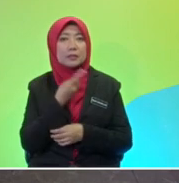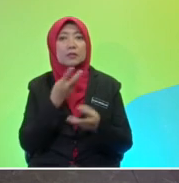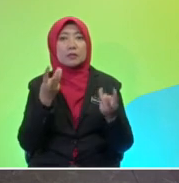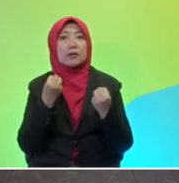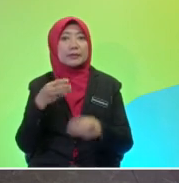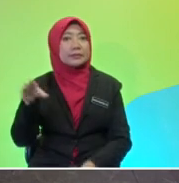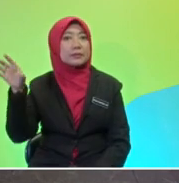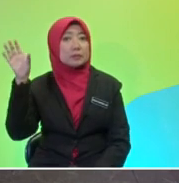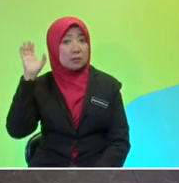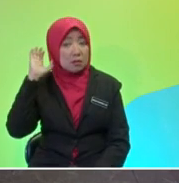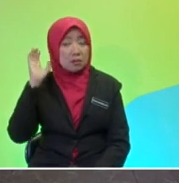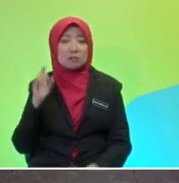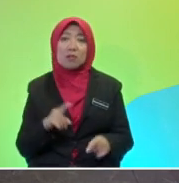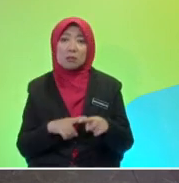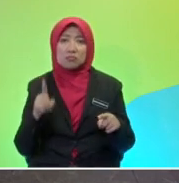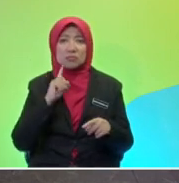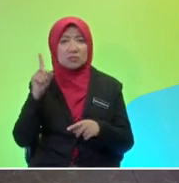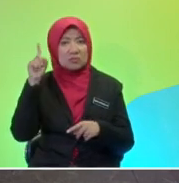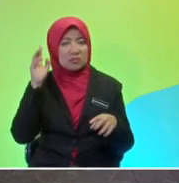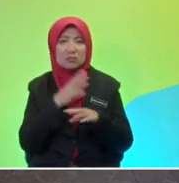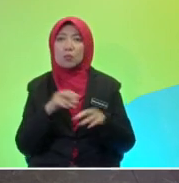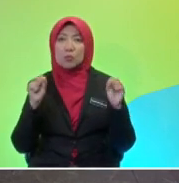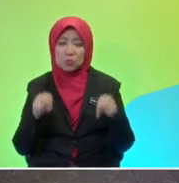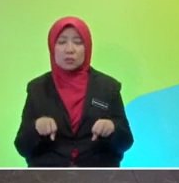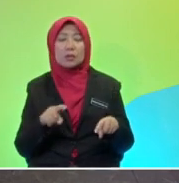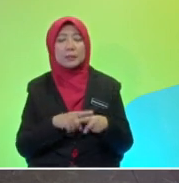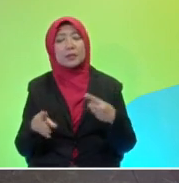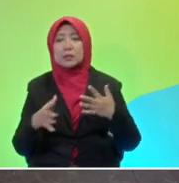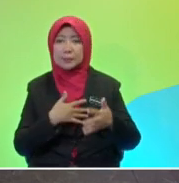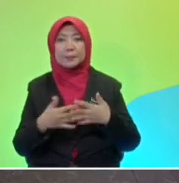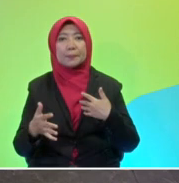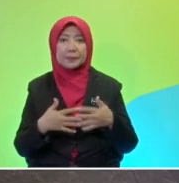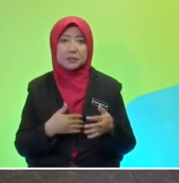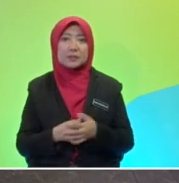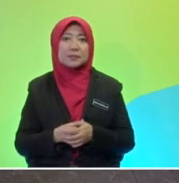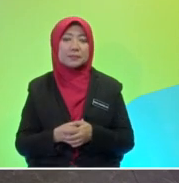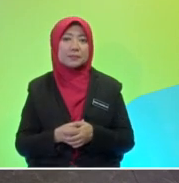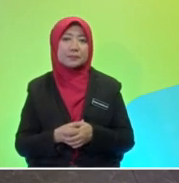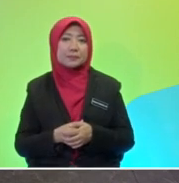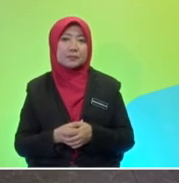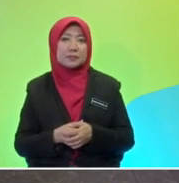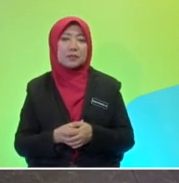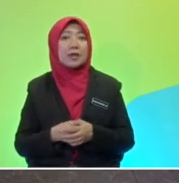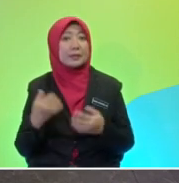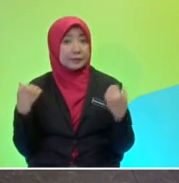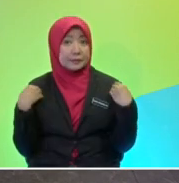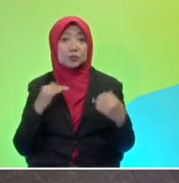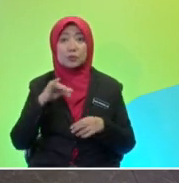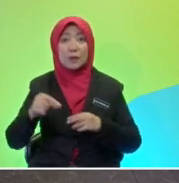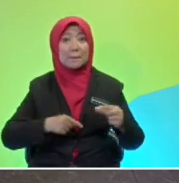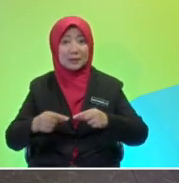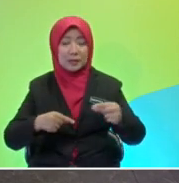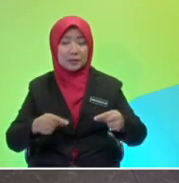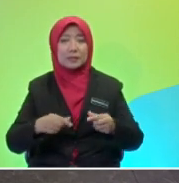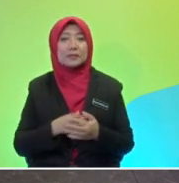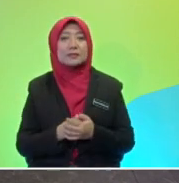ah nanti kita dengar bunyi dalam segmen yang kedua nanti oke baiklah cekku Hai bukan saja bunyi kita ada pergerakan juga nah buat selfie